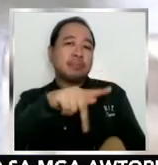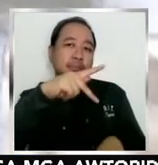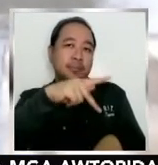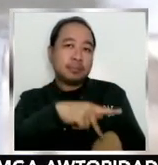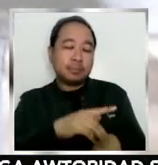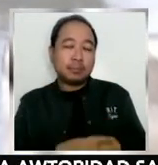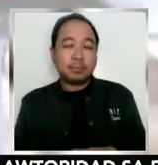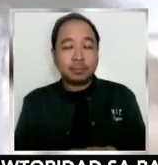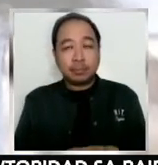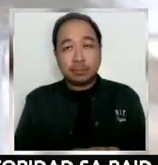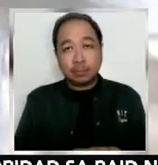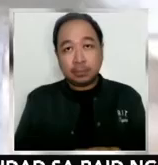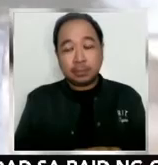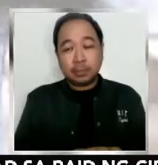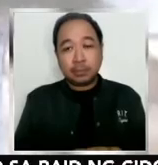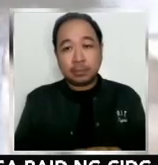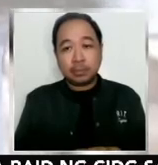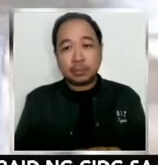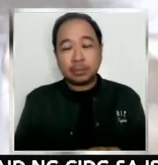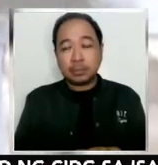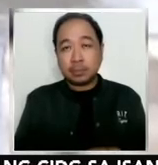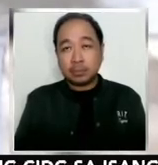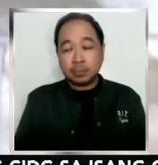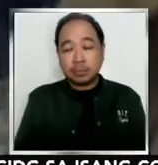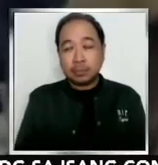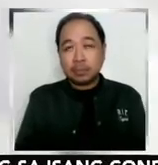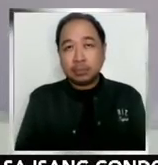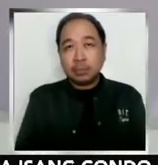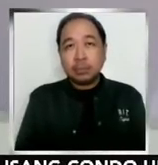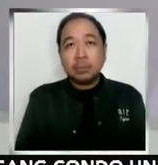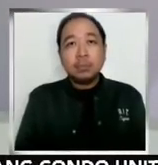JP Soriano, nakatutok 24 oras.